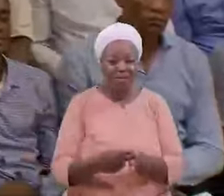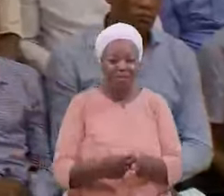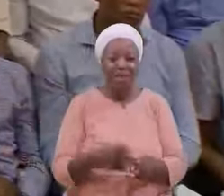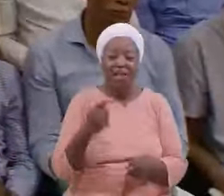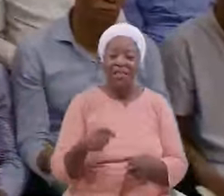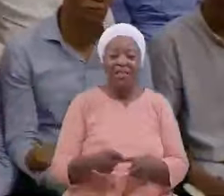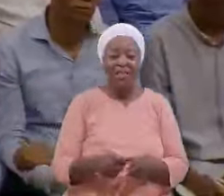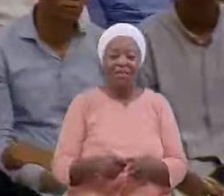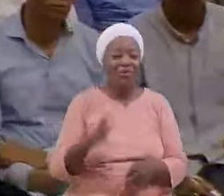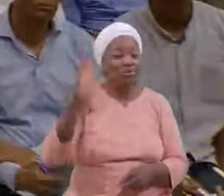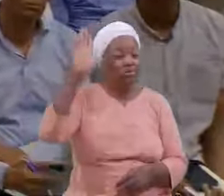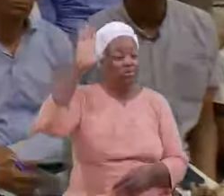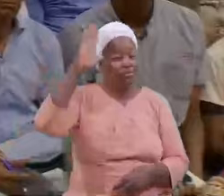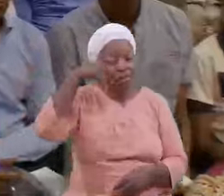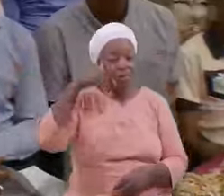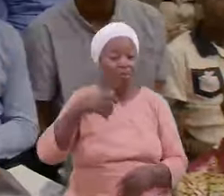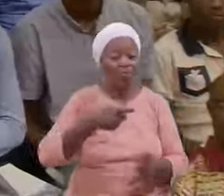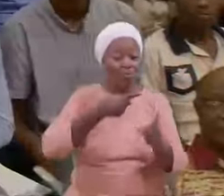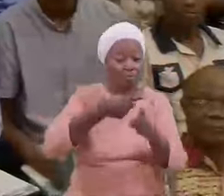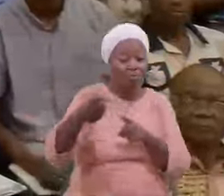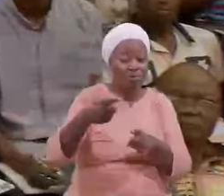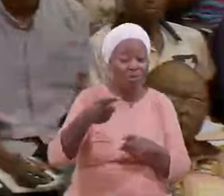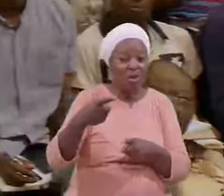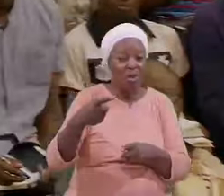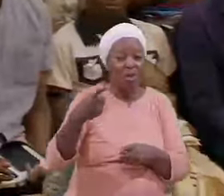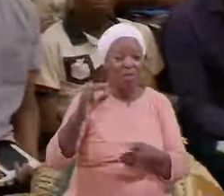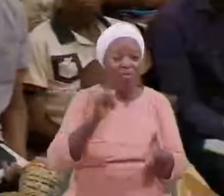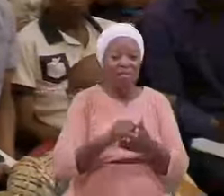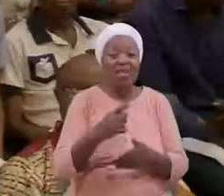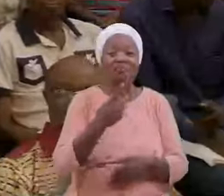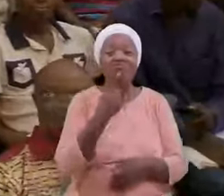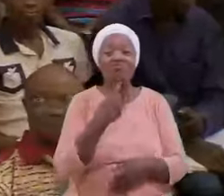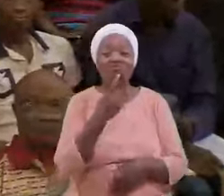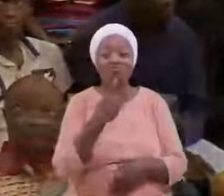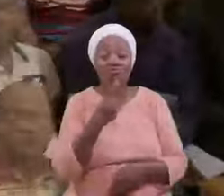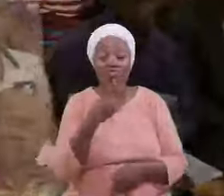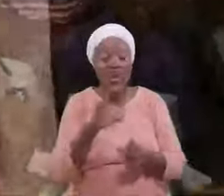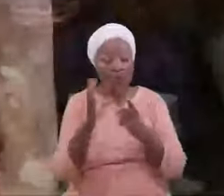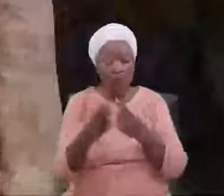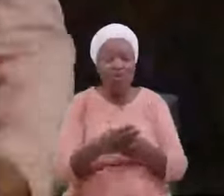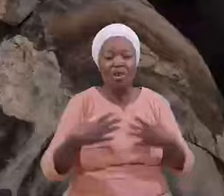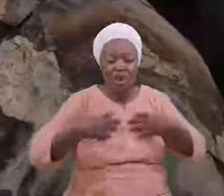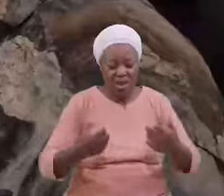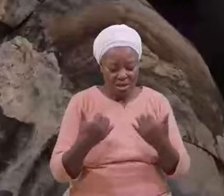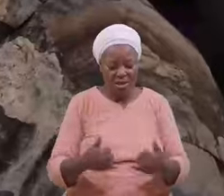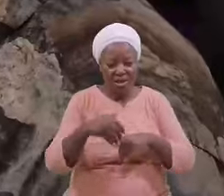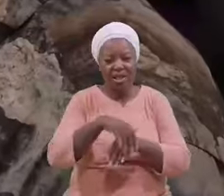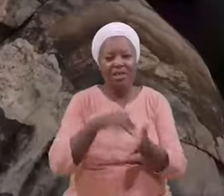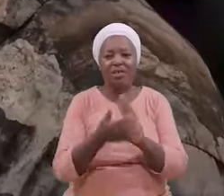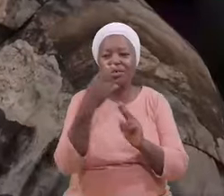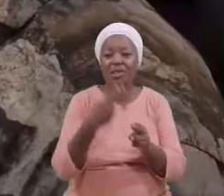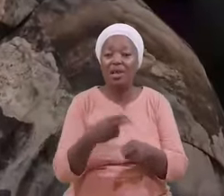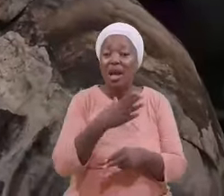La plaie de longue date de l'hyperglycémie guérit ce jour. La